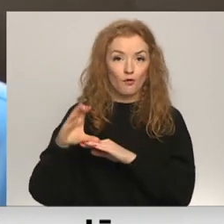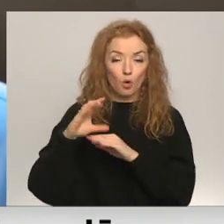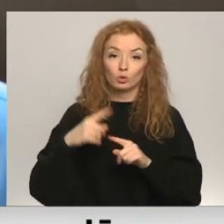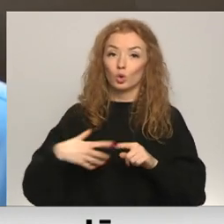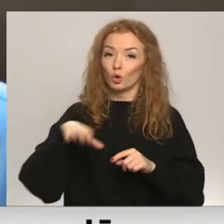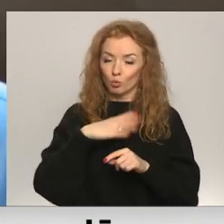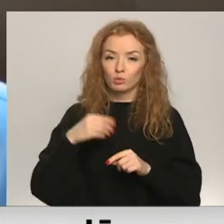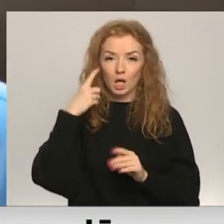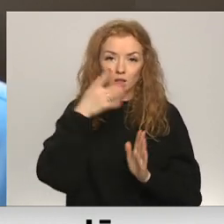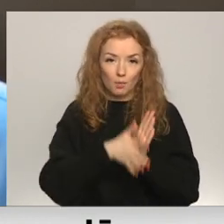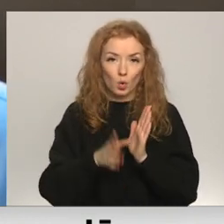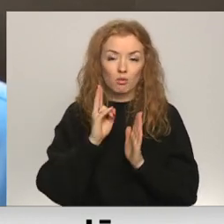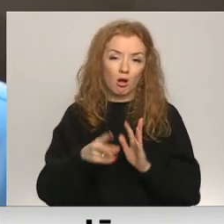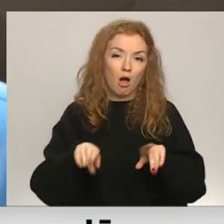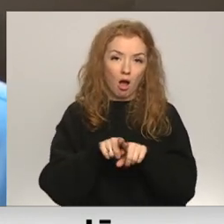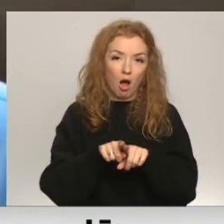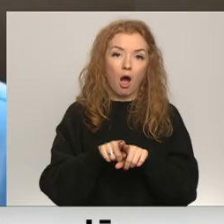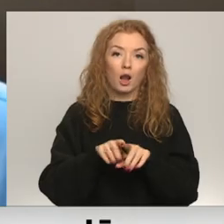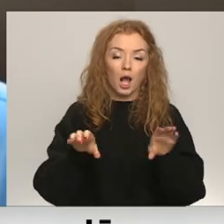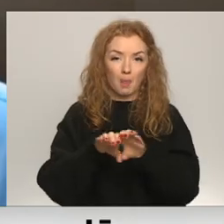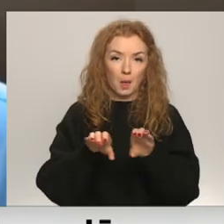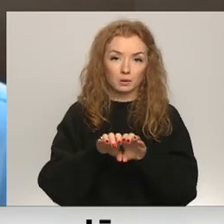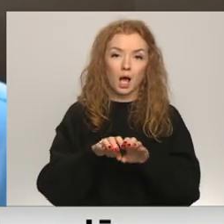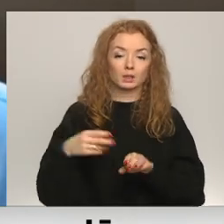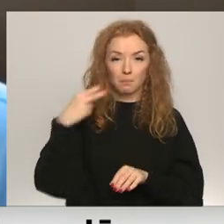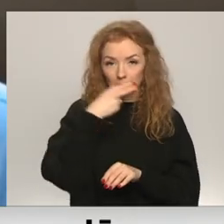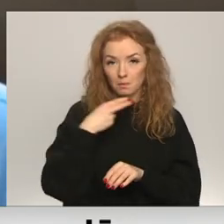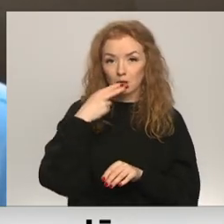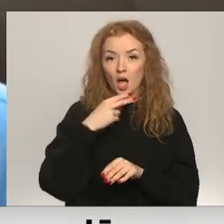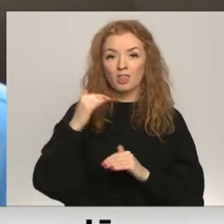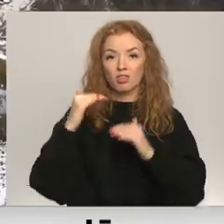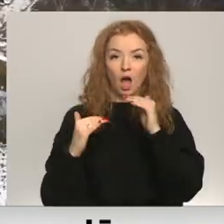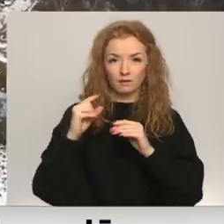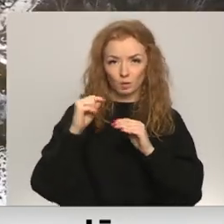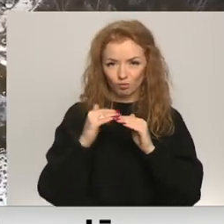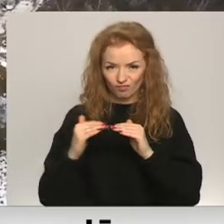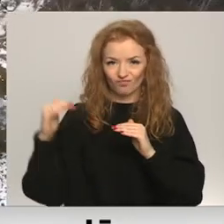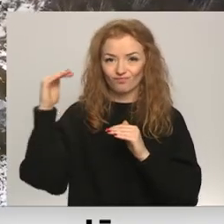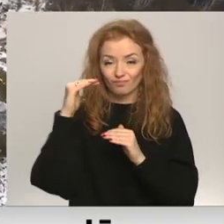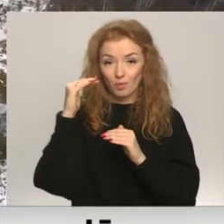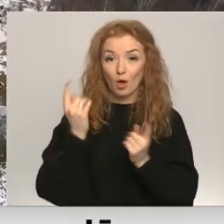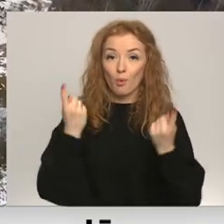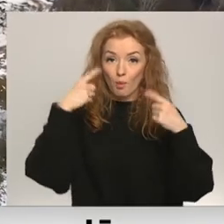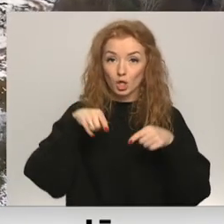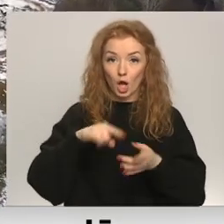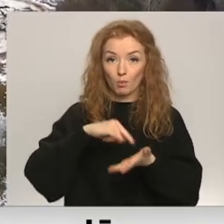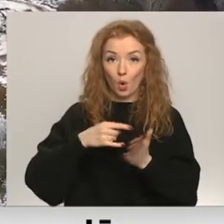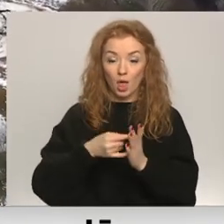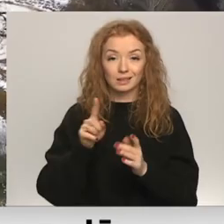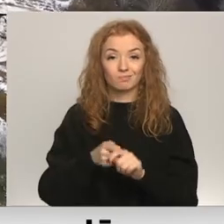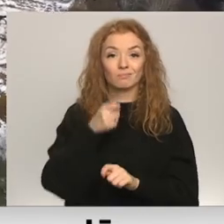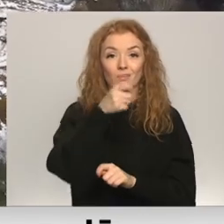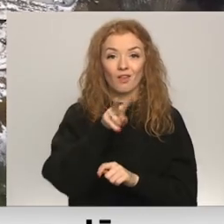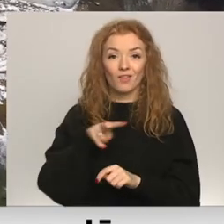ir jārēģinās visticamākais arī ar notekūdeņu apsaimniekošanas tarifu kāpumu. Pašlaik stratēģijas projekts ir iesniegts